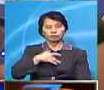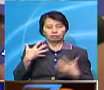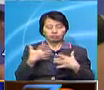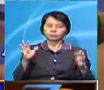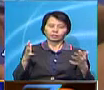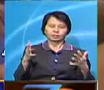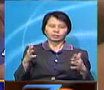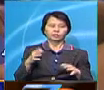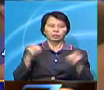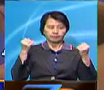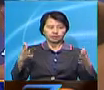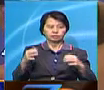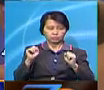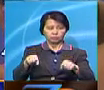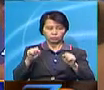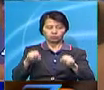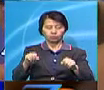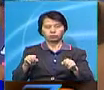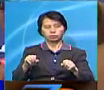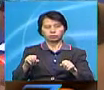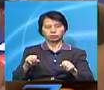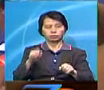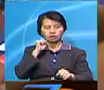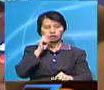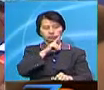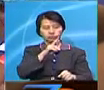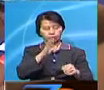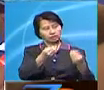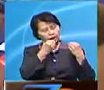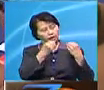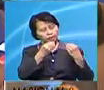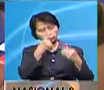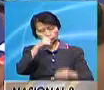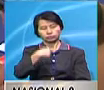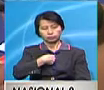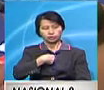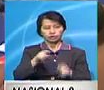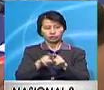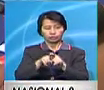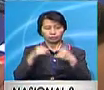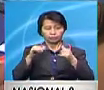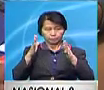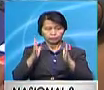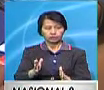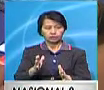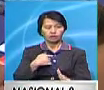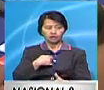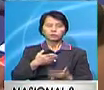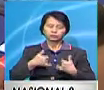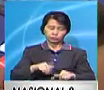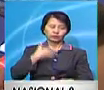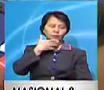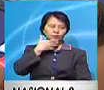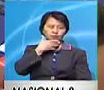lah. Banyak boleh, sini boleh banyak tunjuk ajar pada saya sebagai saya ni junior, masih muda ni.